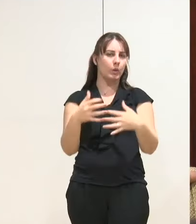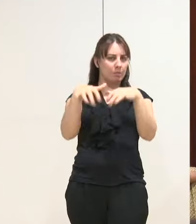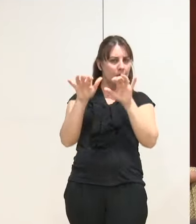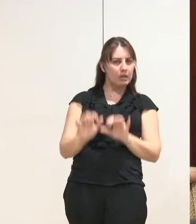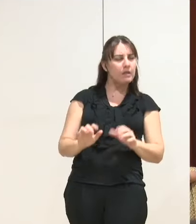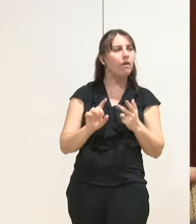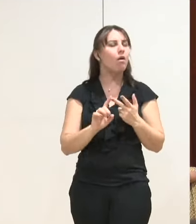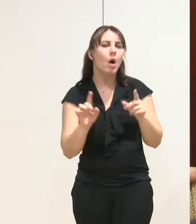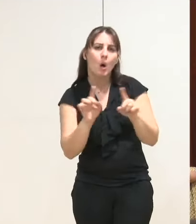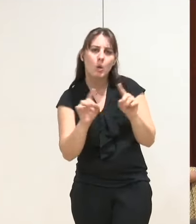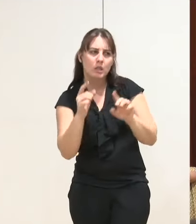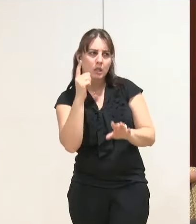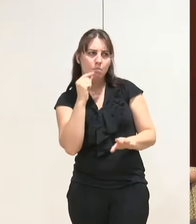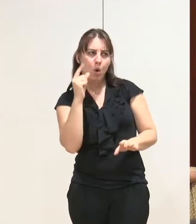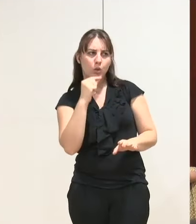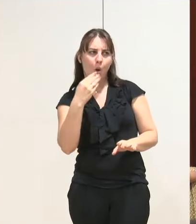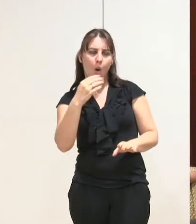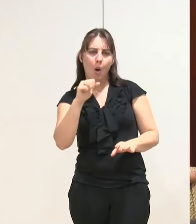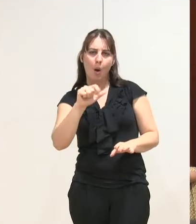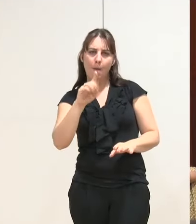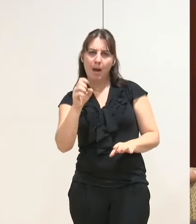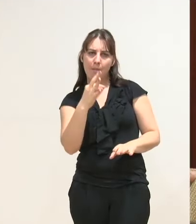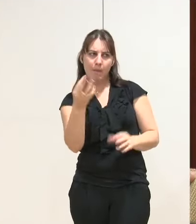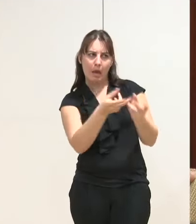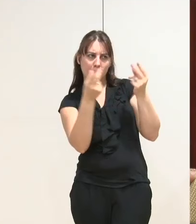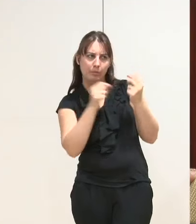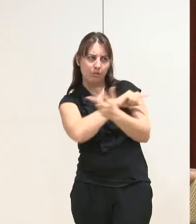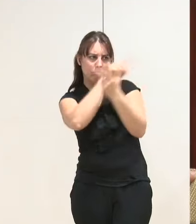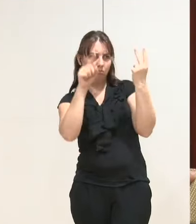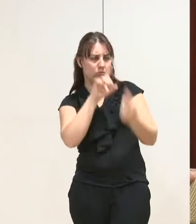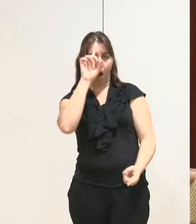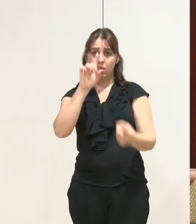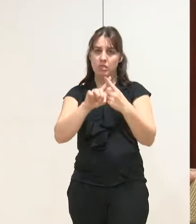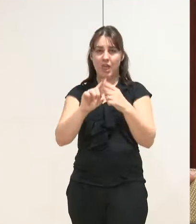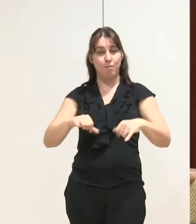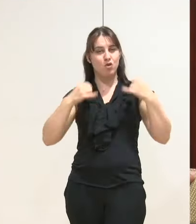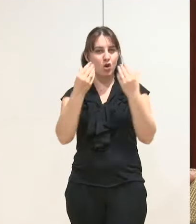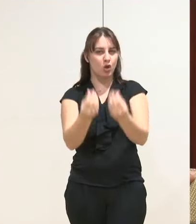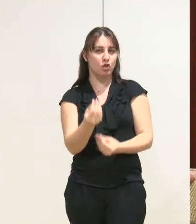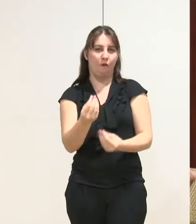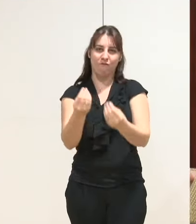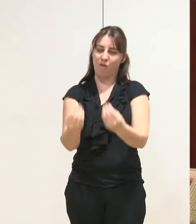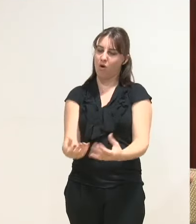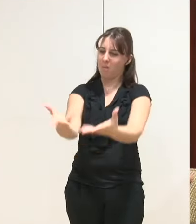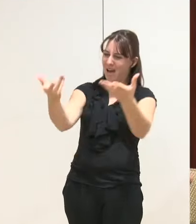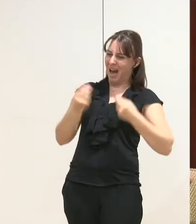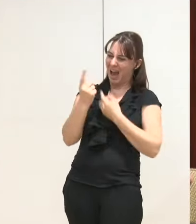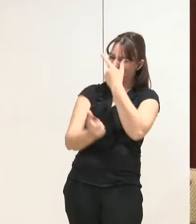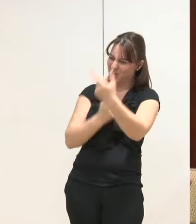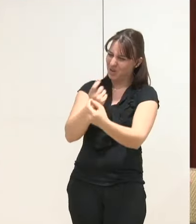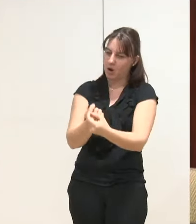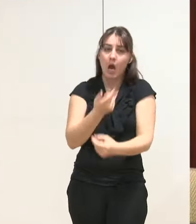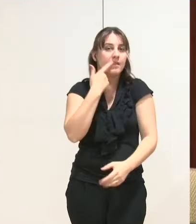j'en juge par les propos de Monsieur balbet tout est fait pour l'accueil des jeunes enfants donc vous allez me rassurer